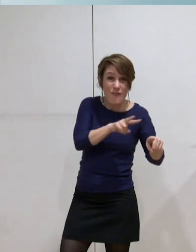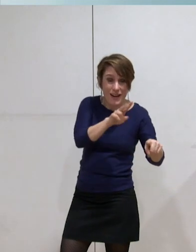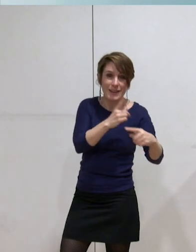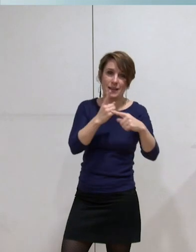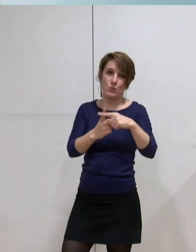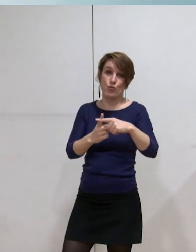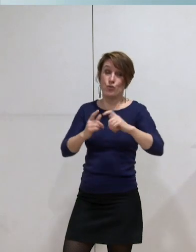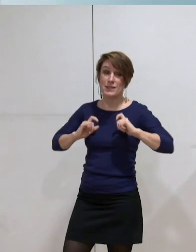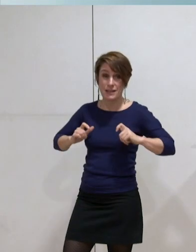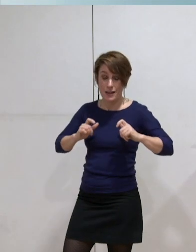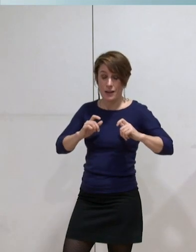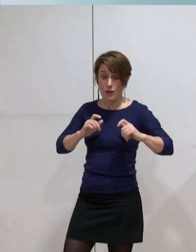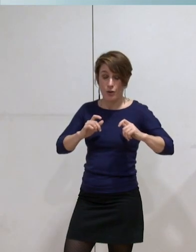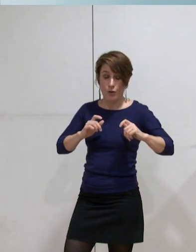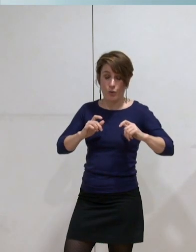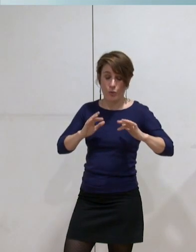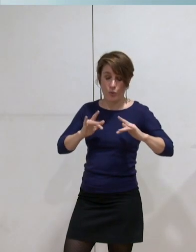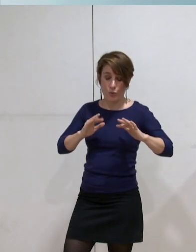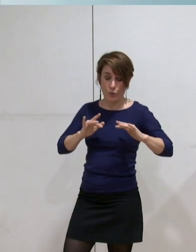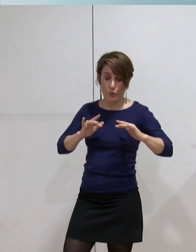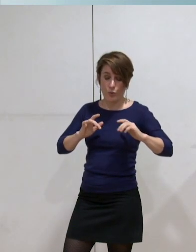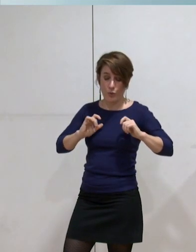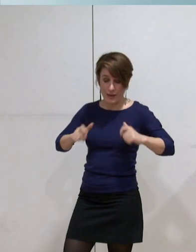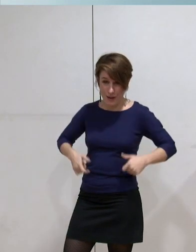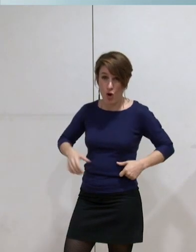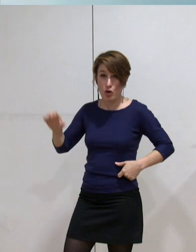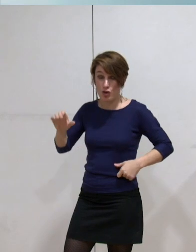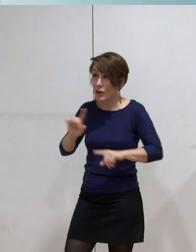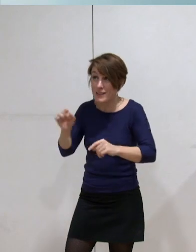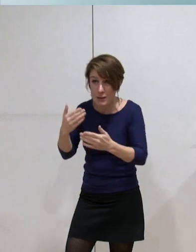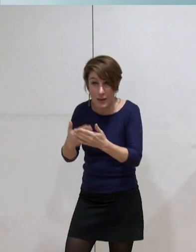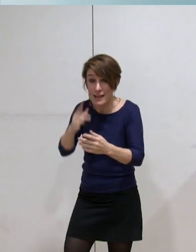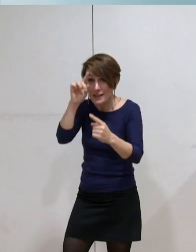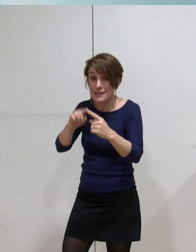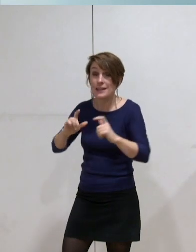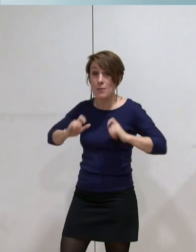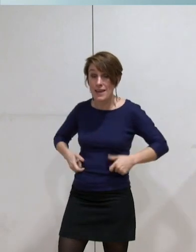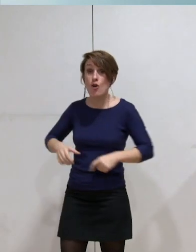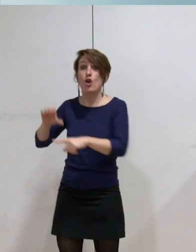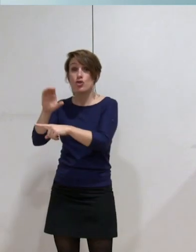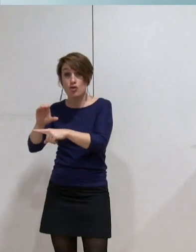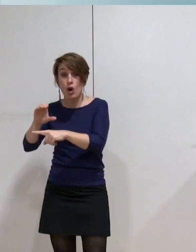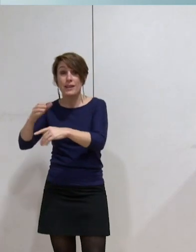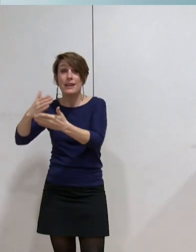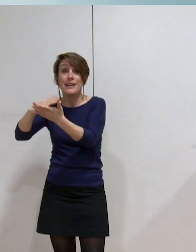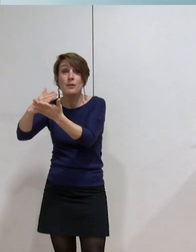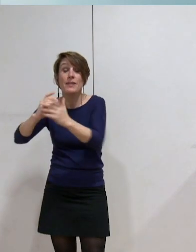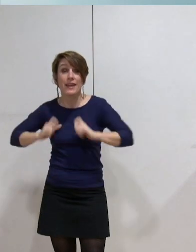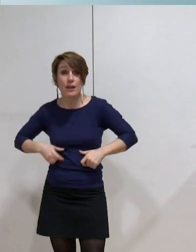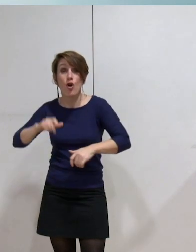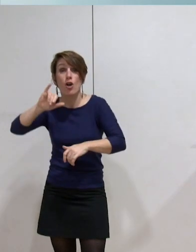et élémentaire l'élémentaire Chorier et Valier ça concerne Chorier la limite Chorier Jean